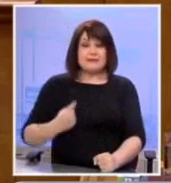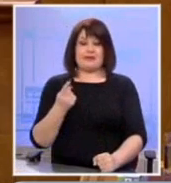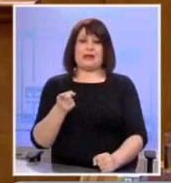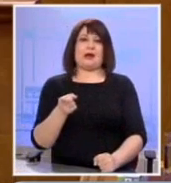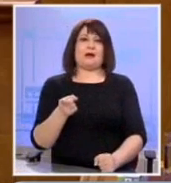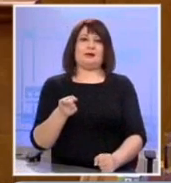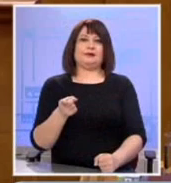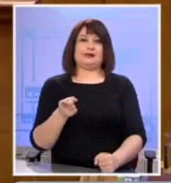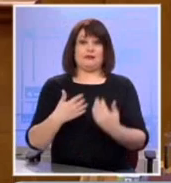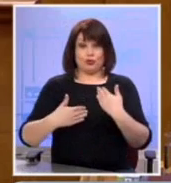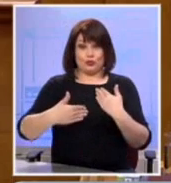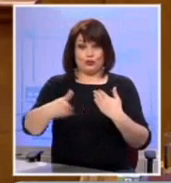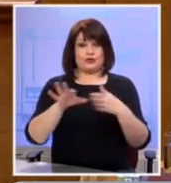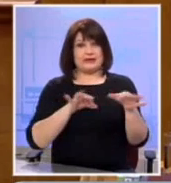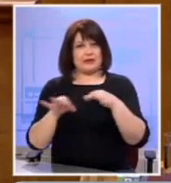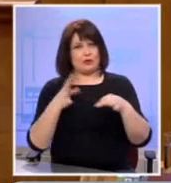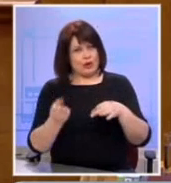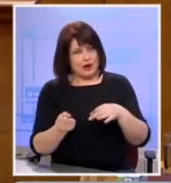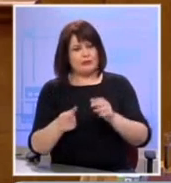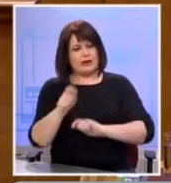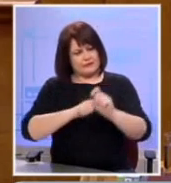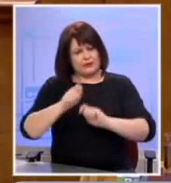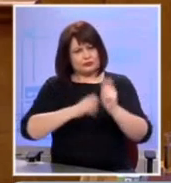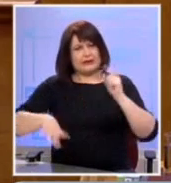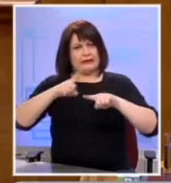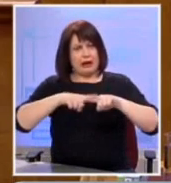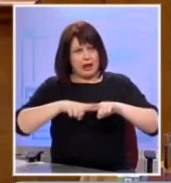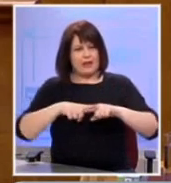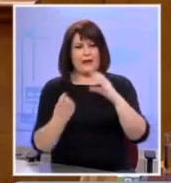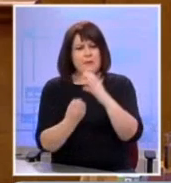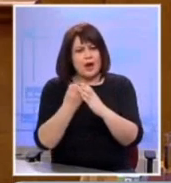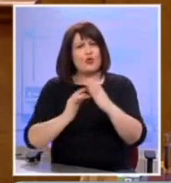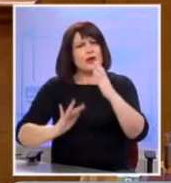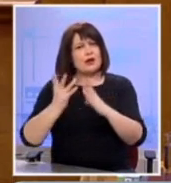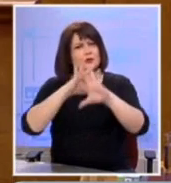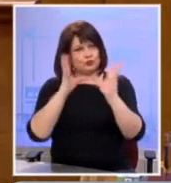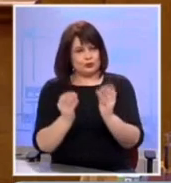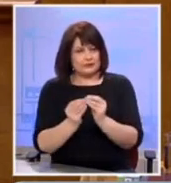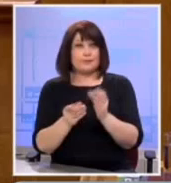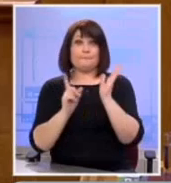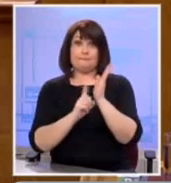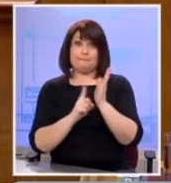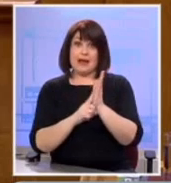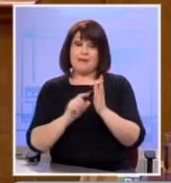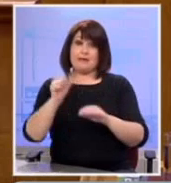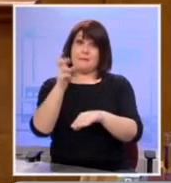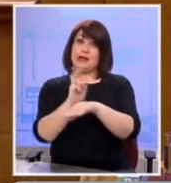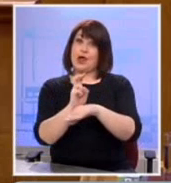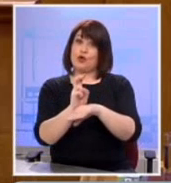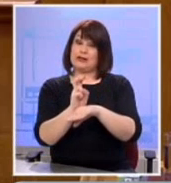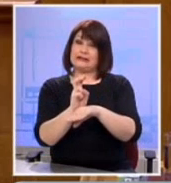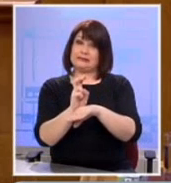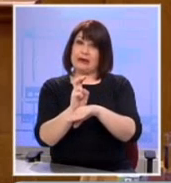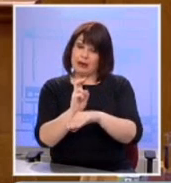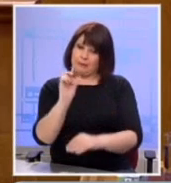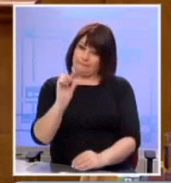το μακρόπνοο σχέδιο της παραγωγικής ανασυγκρότησης που έχουμε, που προϋποθέτει πλεονάσματα πολύ μικρότερα